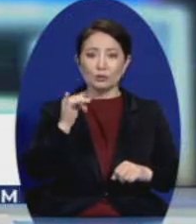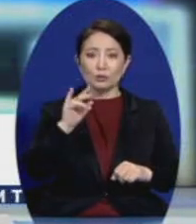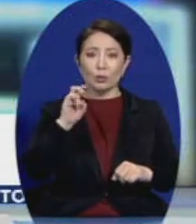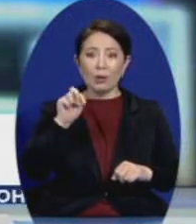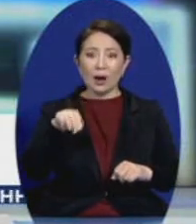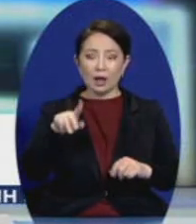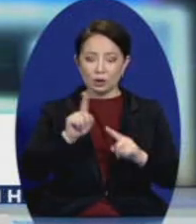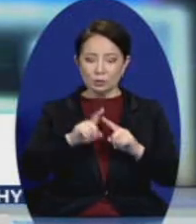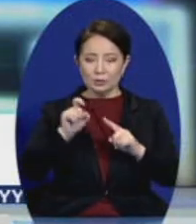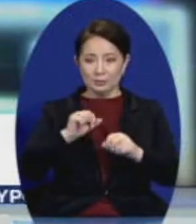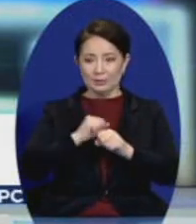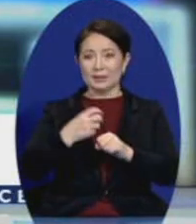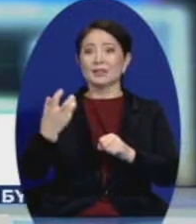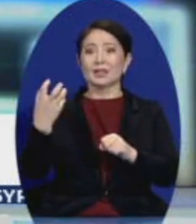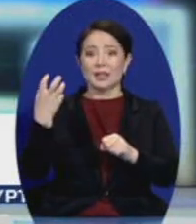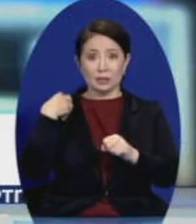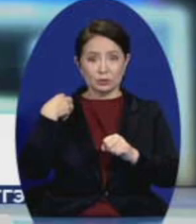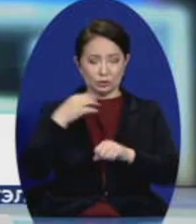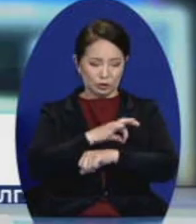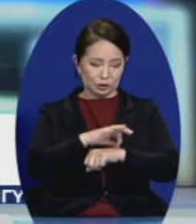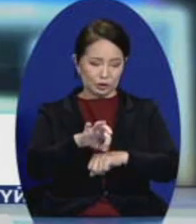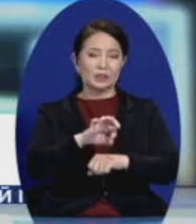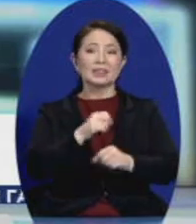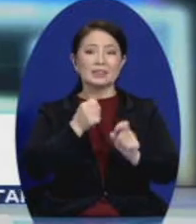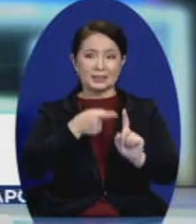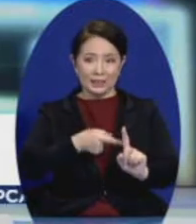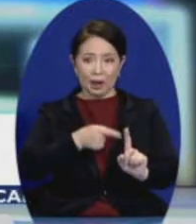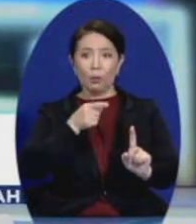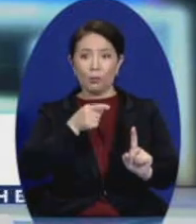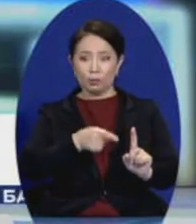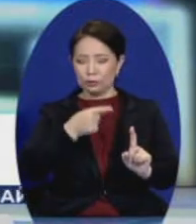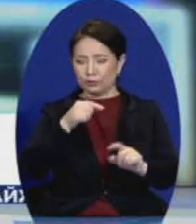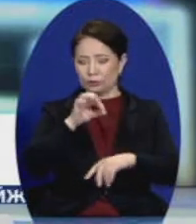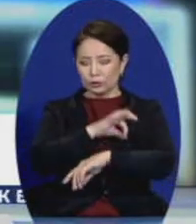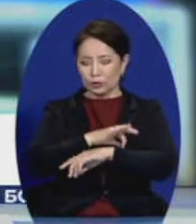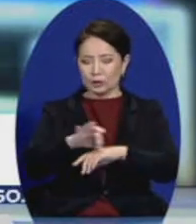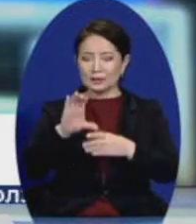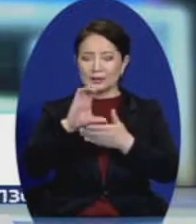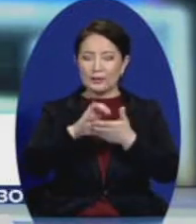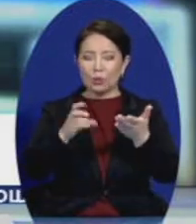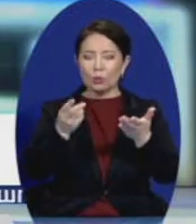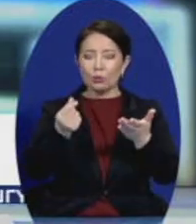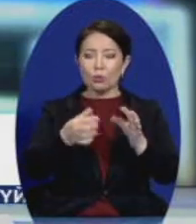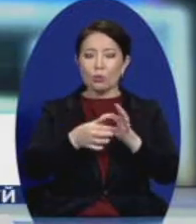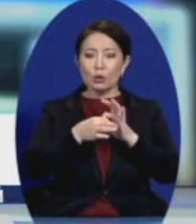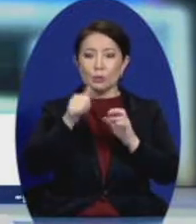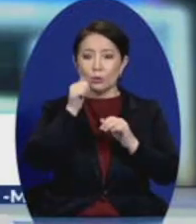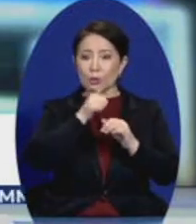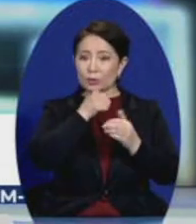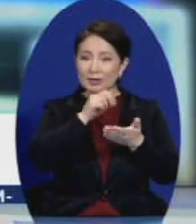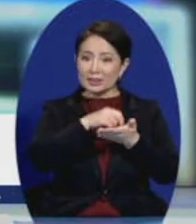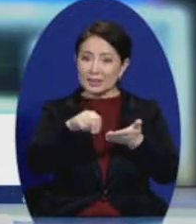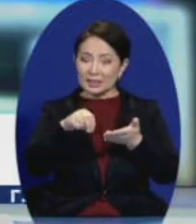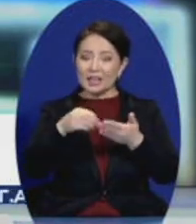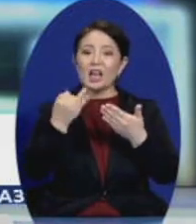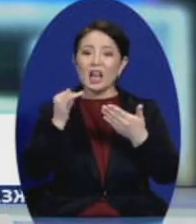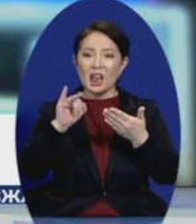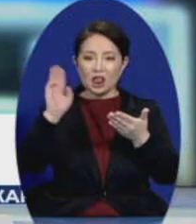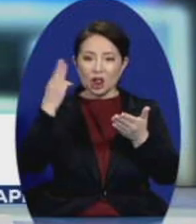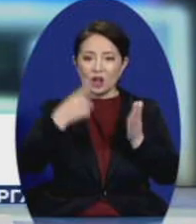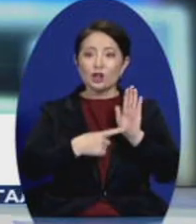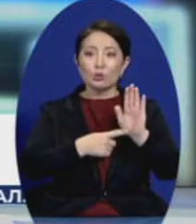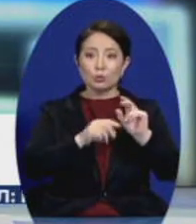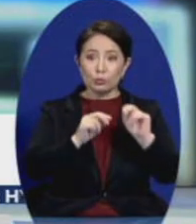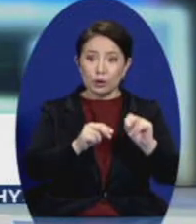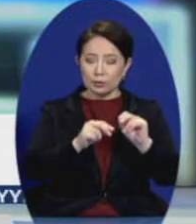төдийгүй. За уг төслийн захиалагч гэдэг юм а. За төслийн санхүүжилттэй холбоотойгоор нууц гэрээг ил болгох шийдвэр гаргаад байгаа. Мөн компанийн санхүүгийн бүртгэл